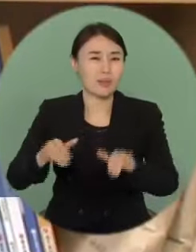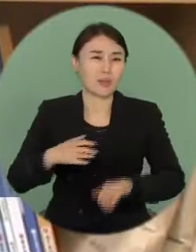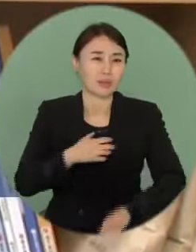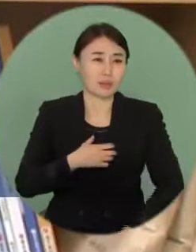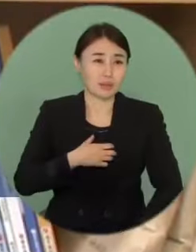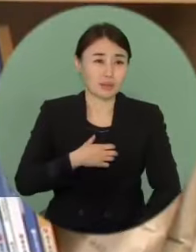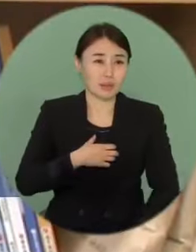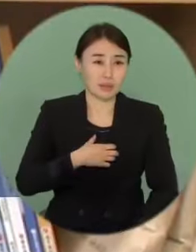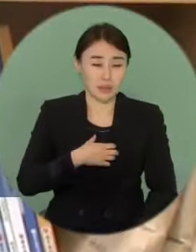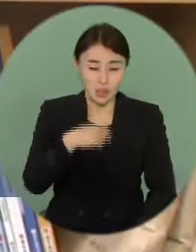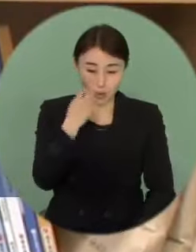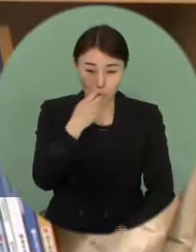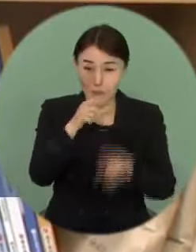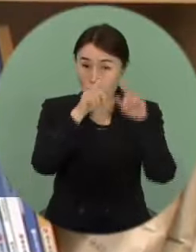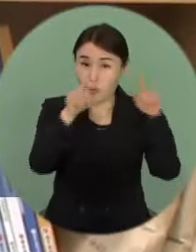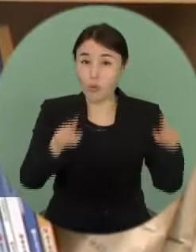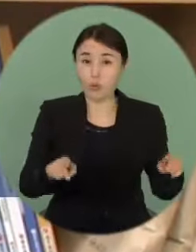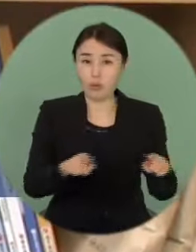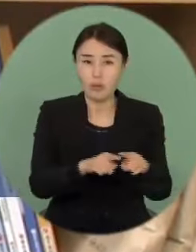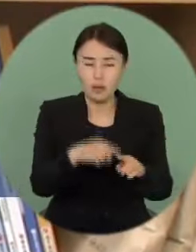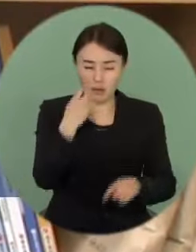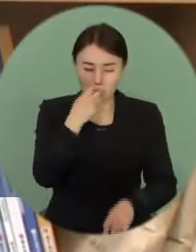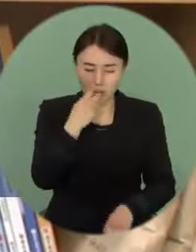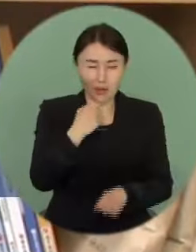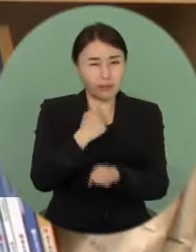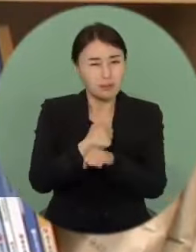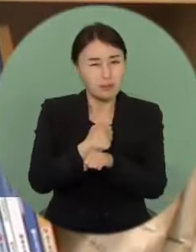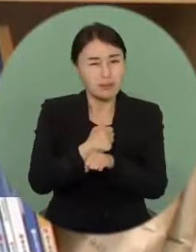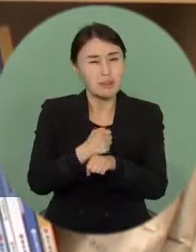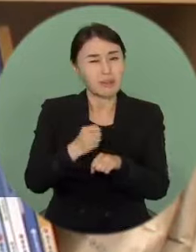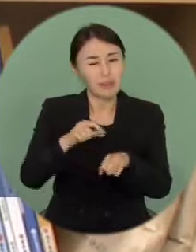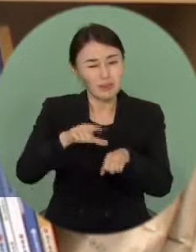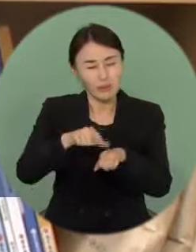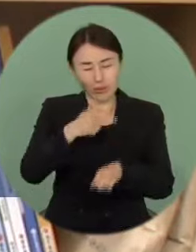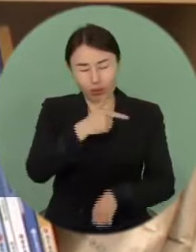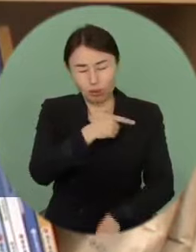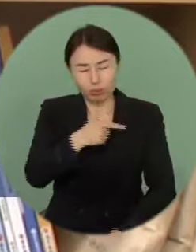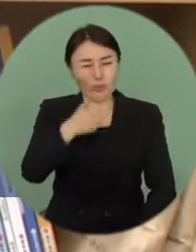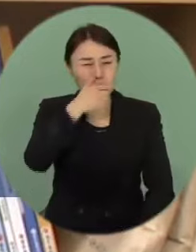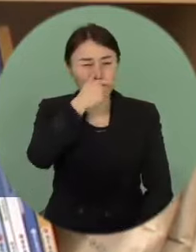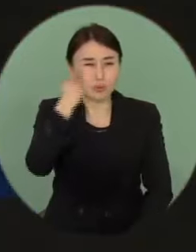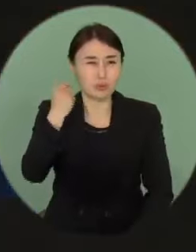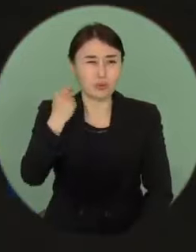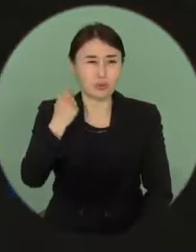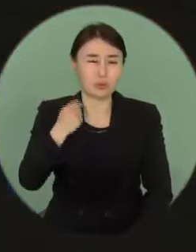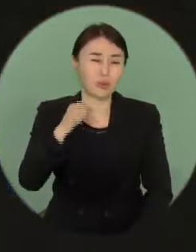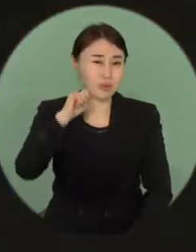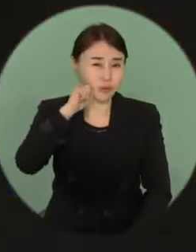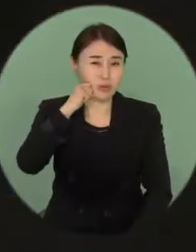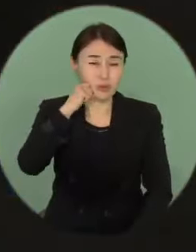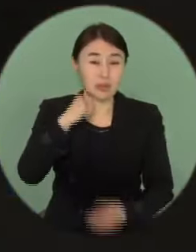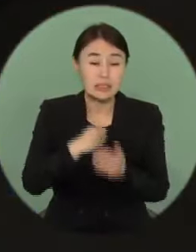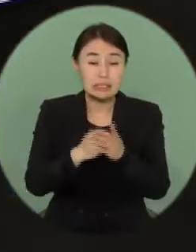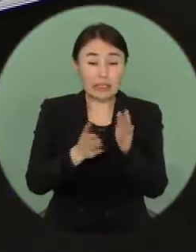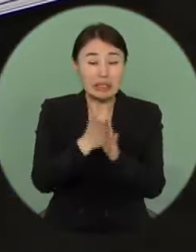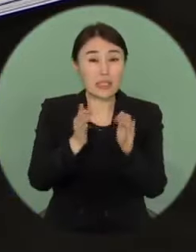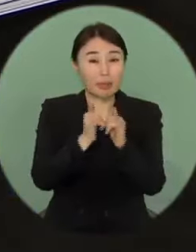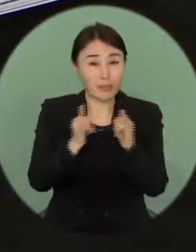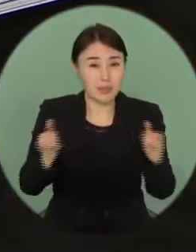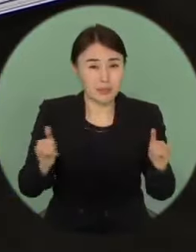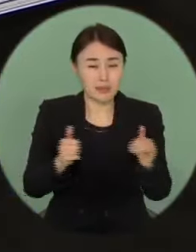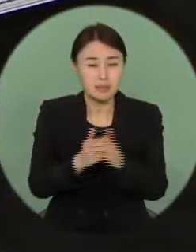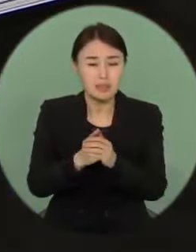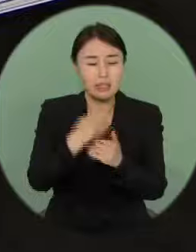보고서를 검토를 하기에는 시간이 절대적으로 부족하다는 것은 누구도 부정하지 못할 것 같습니다 시민들에게 4년간의